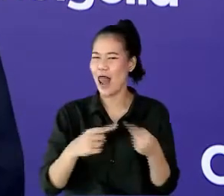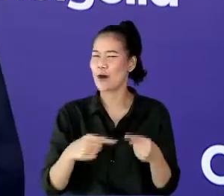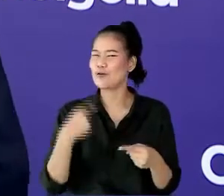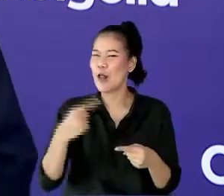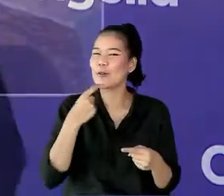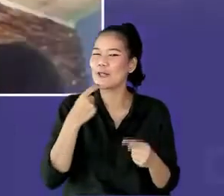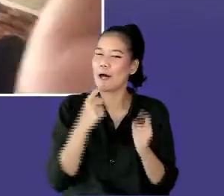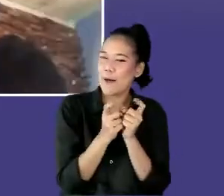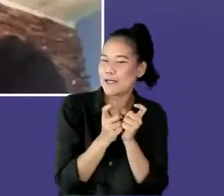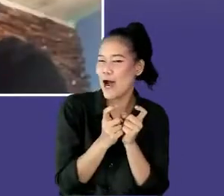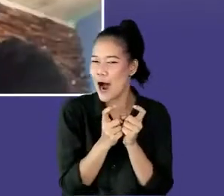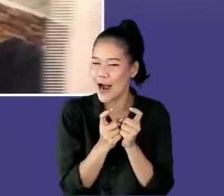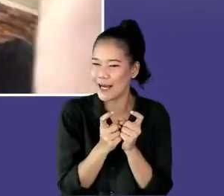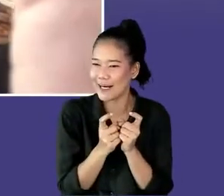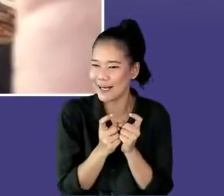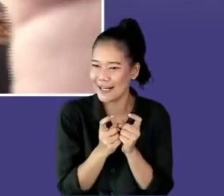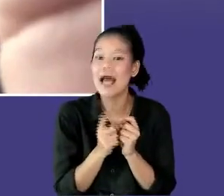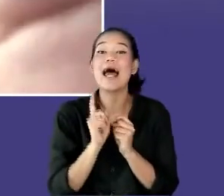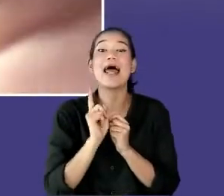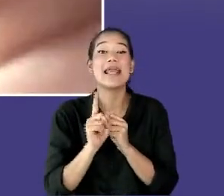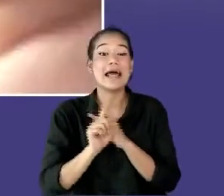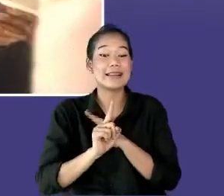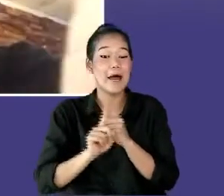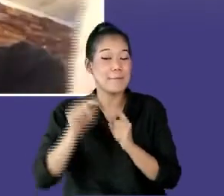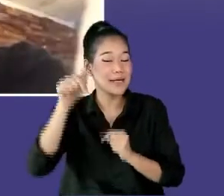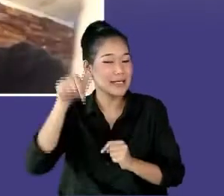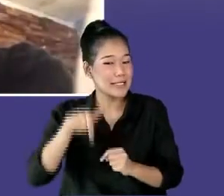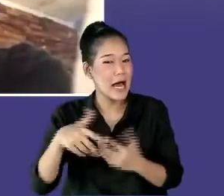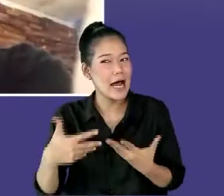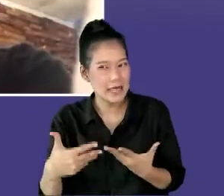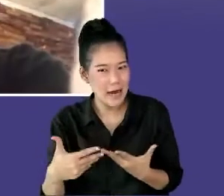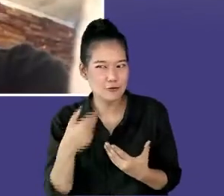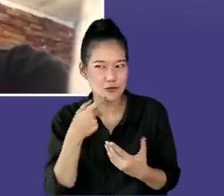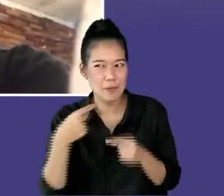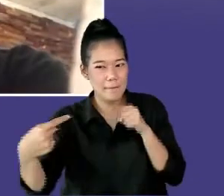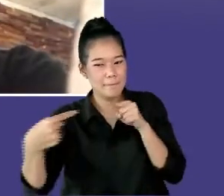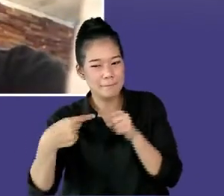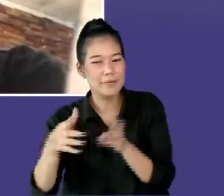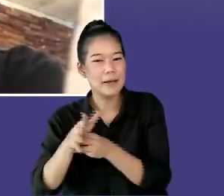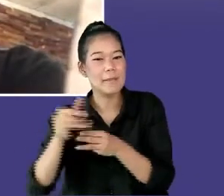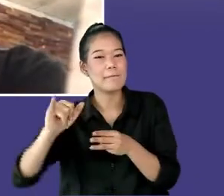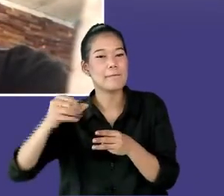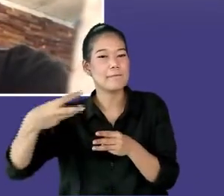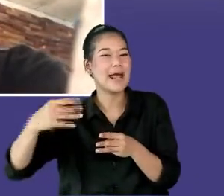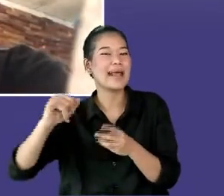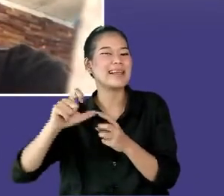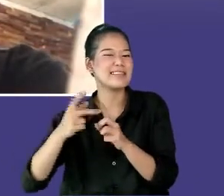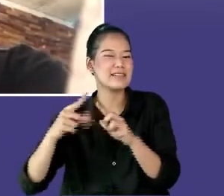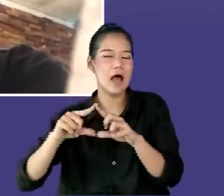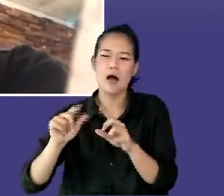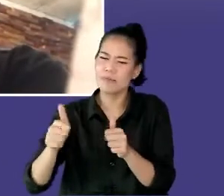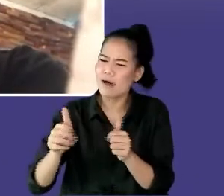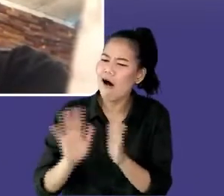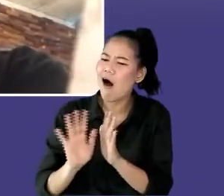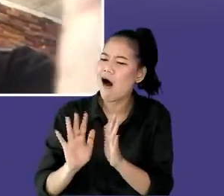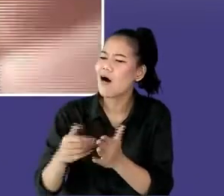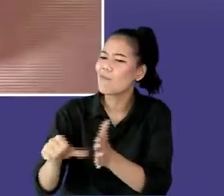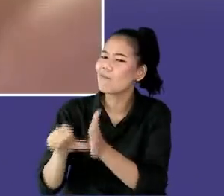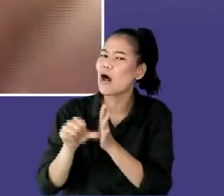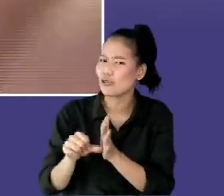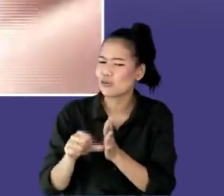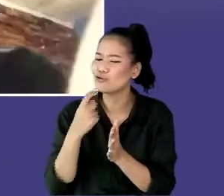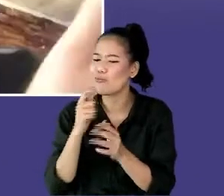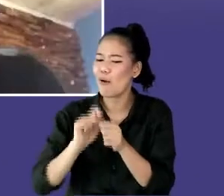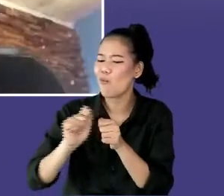lagunya, musik-musik romantis. Nah, kali ini saya lewat Mbak Mesia juga bilang, bisa gak ya minta tolong